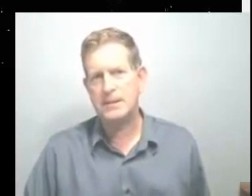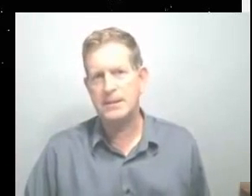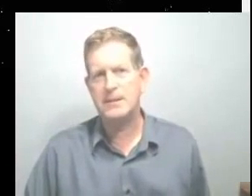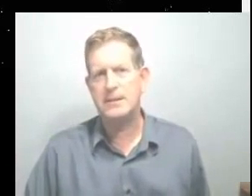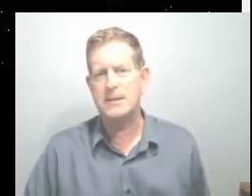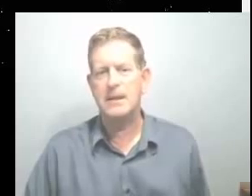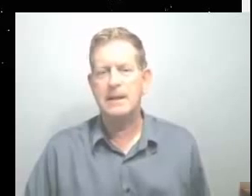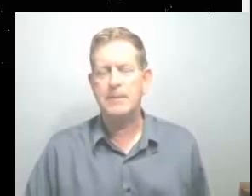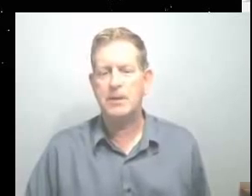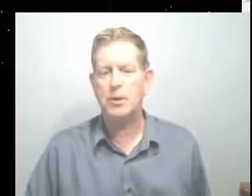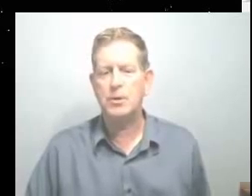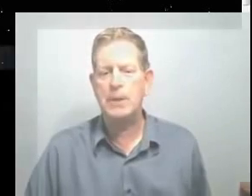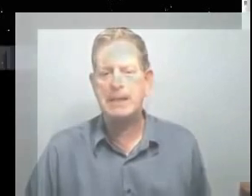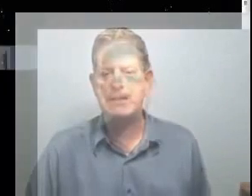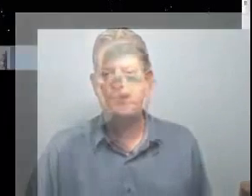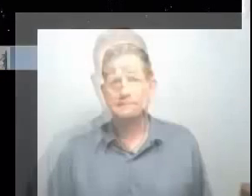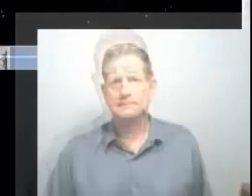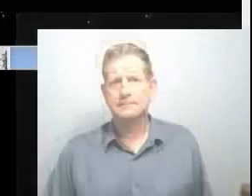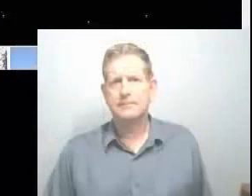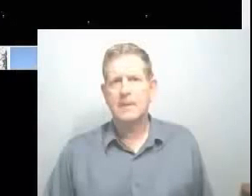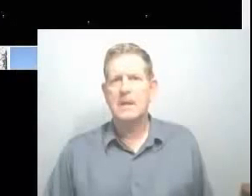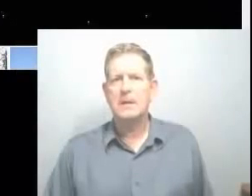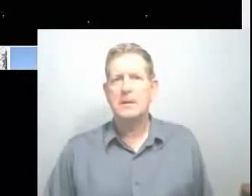ces exercices-ci dans le ULAT.